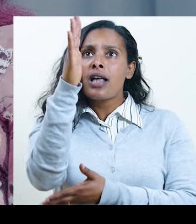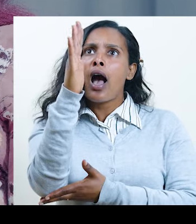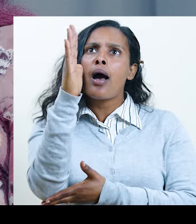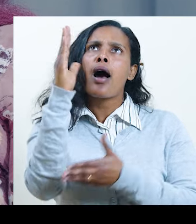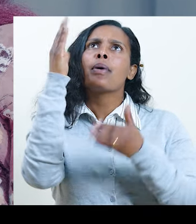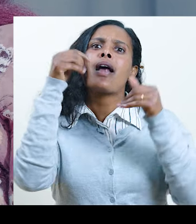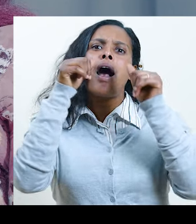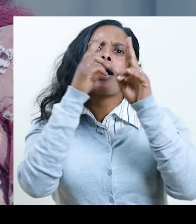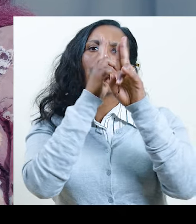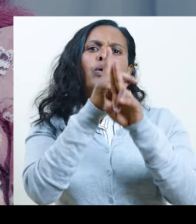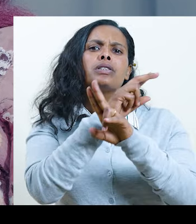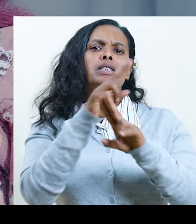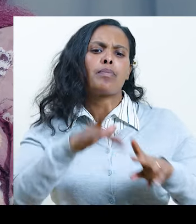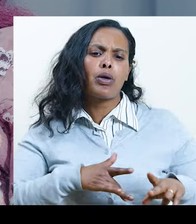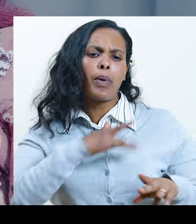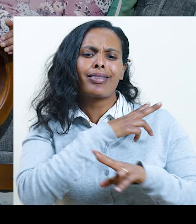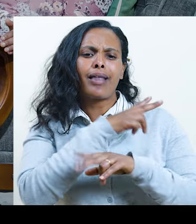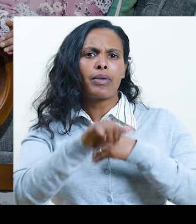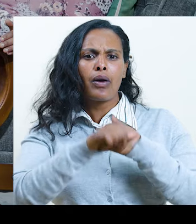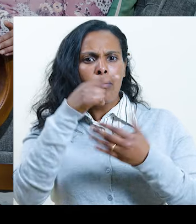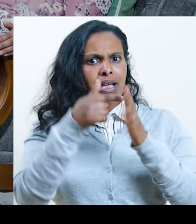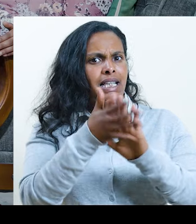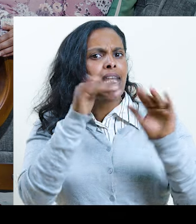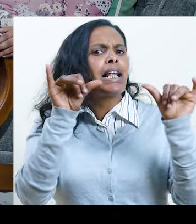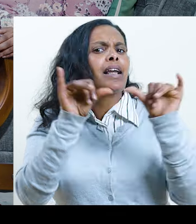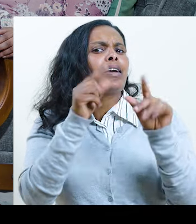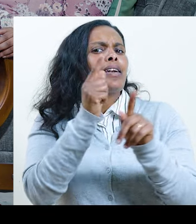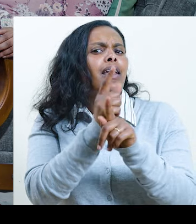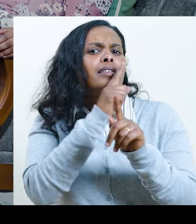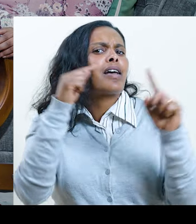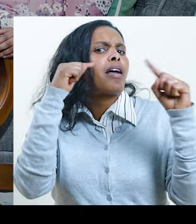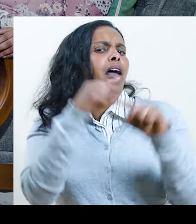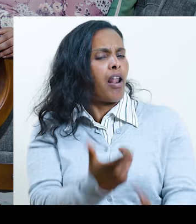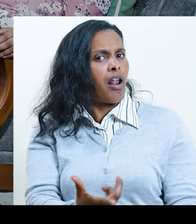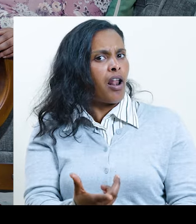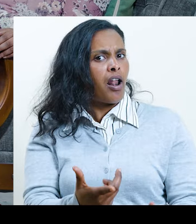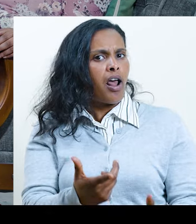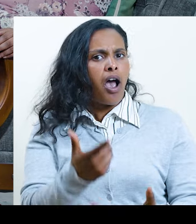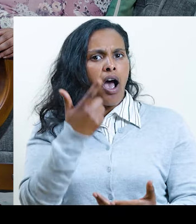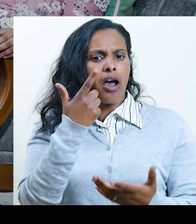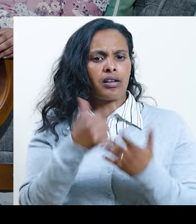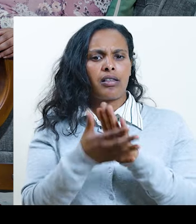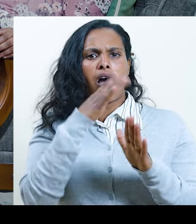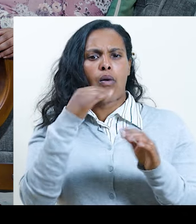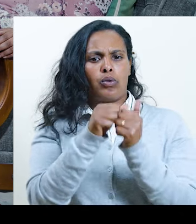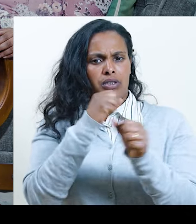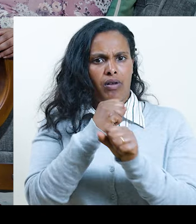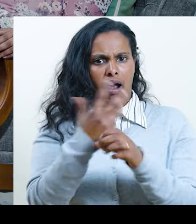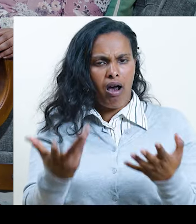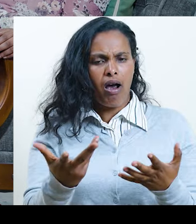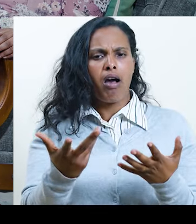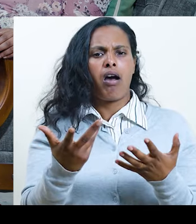ካየኝ በኋላ ስሜቱ በጣም ተጎዳ። የሰው ልጅ በዚህ ልክ እንዴት ይሳሳታል? አንገቴ ተጣሞ